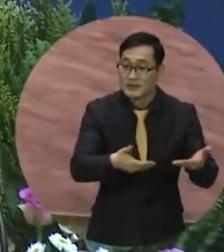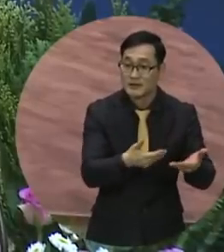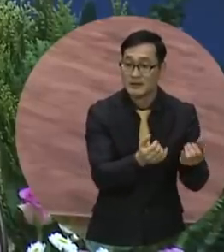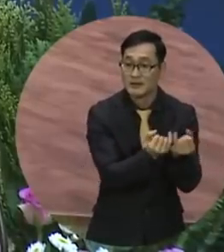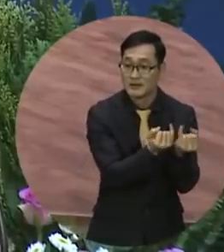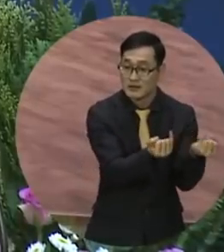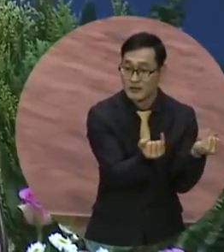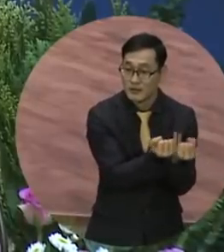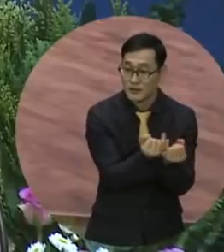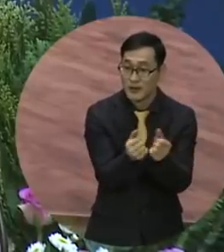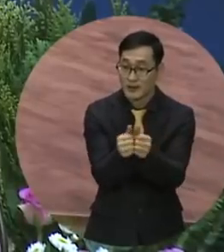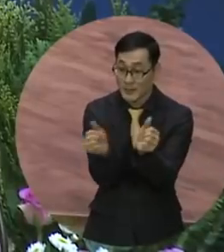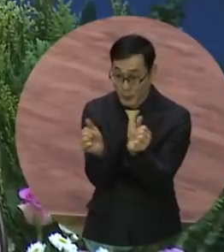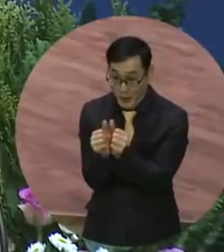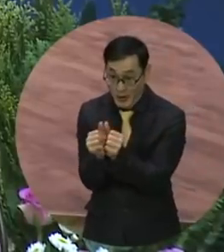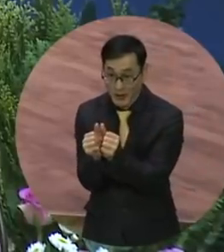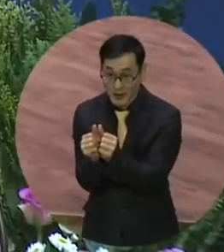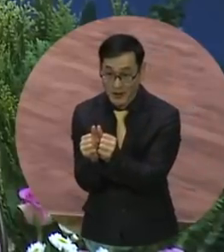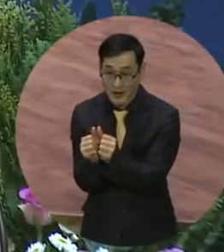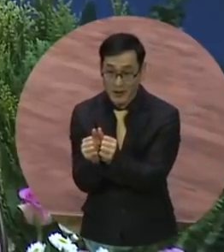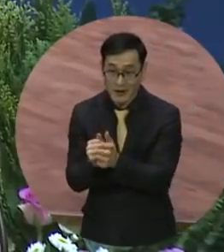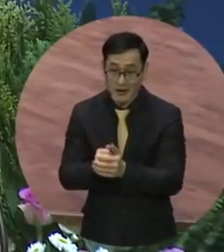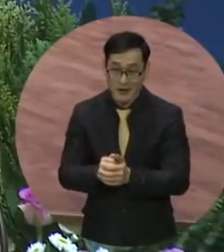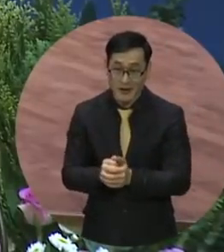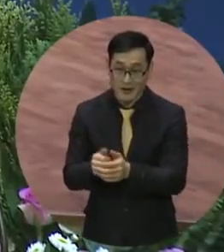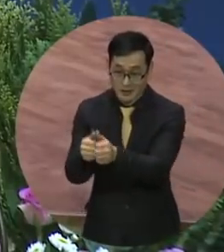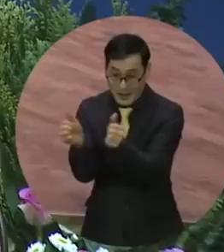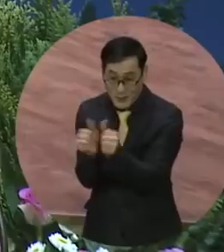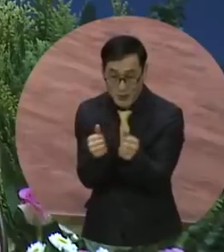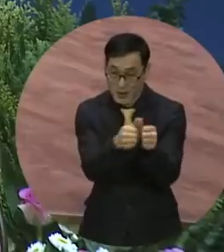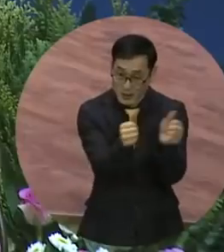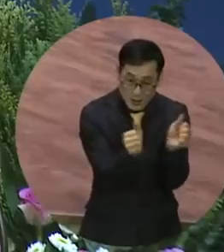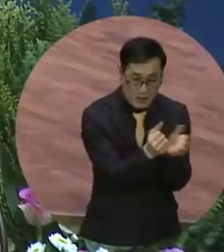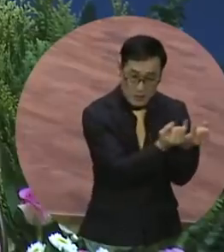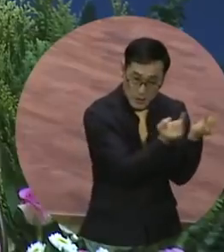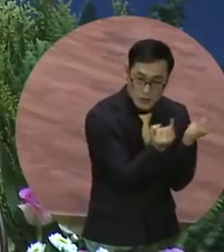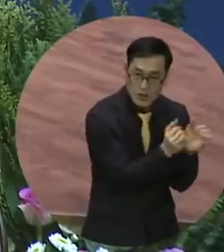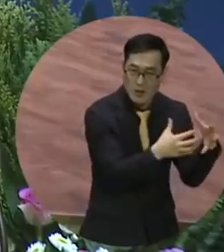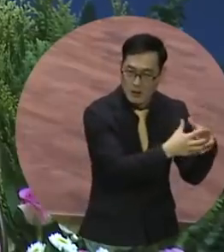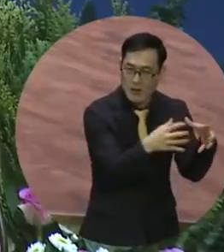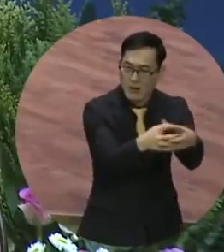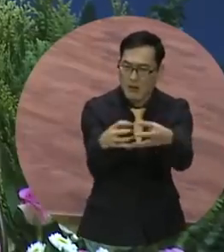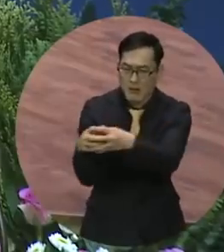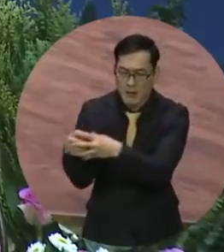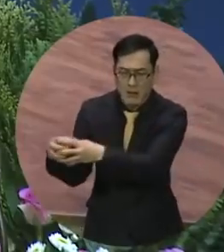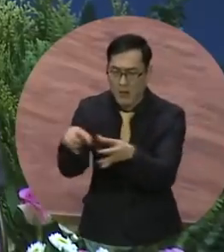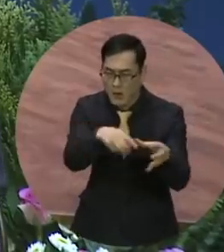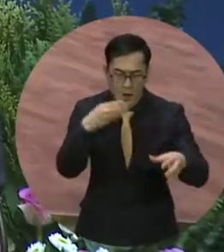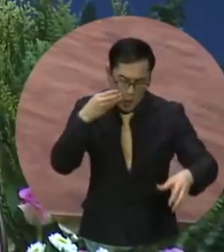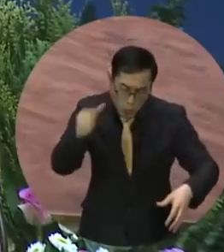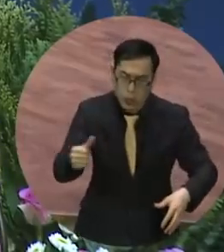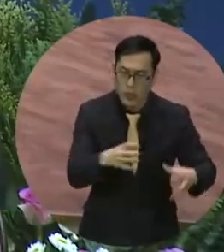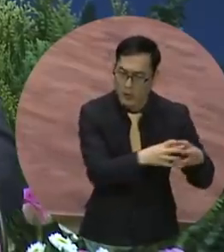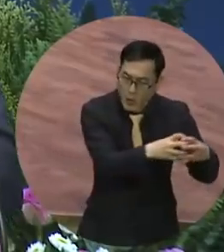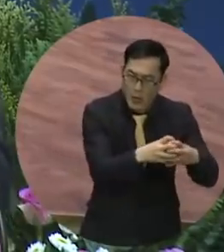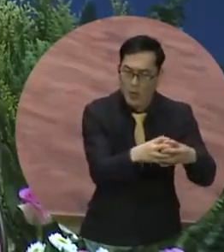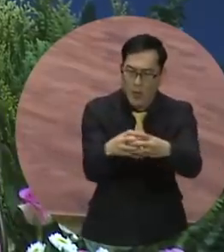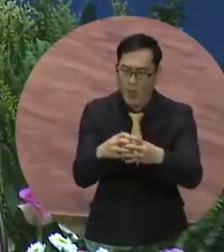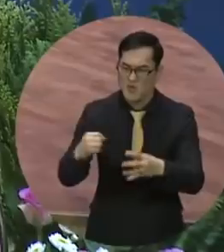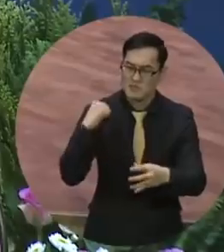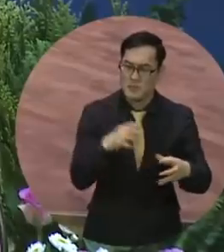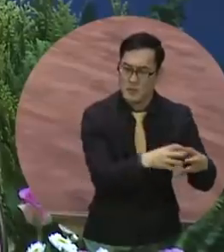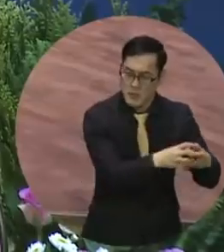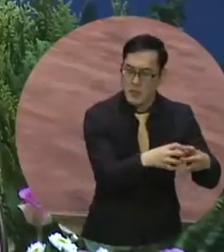나라예요. 특이한 나라예요, 우리나라는. 외국에는 그 뭐 나이 관계 없어요. 통하면 그냥 친구야. 근데 우리나라 니 몇 살이야? 이래가지고